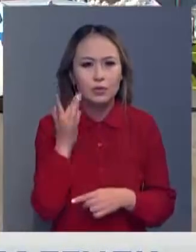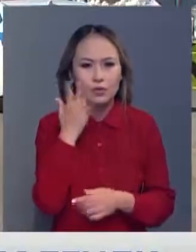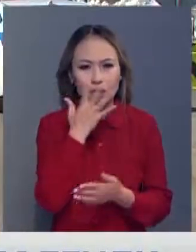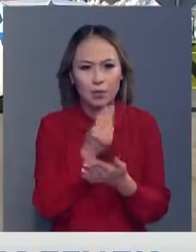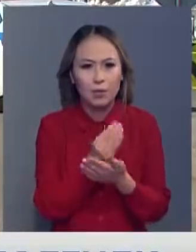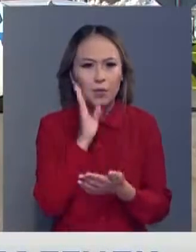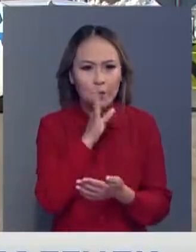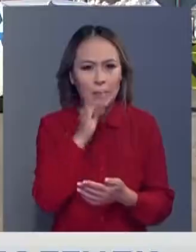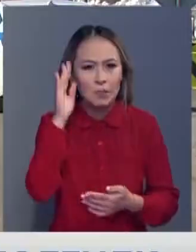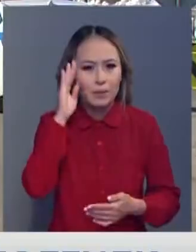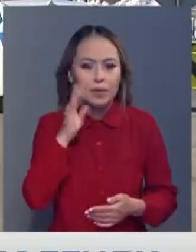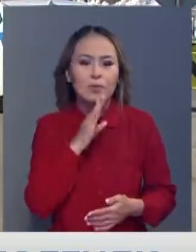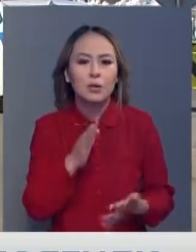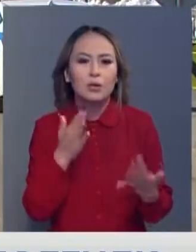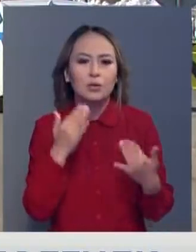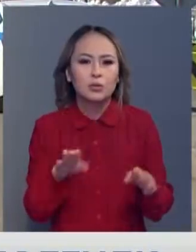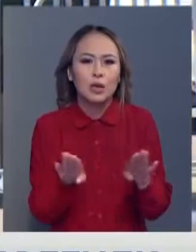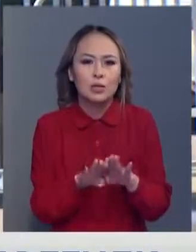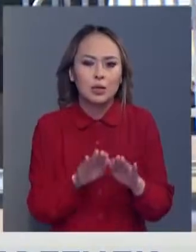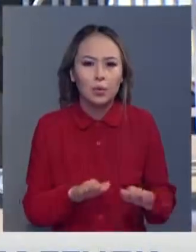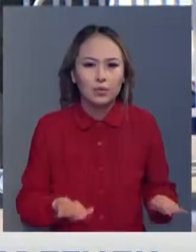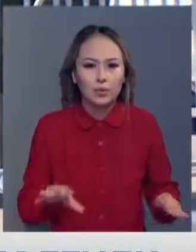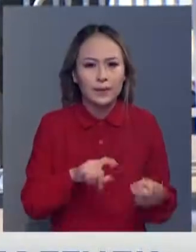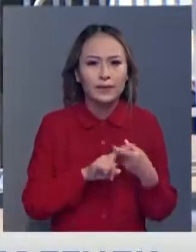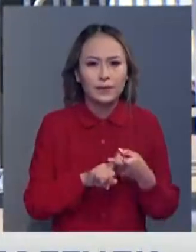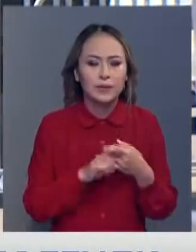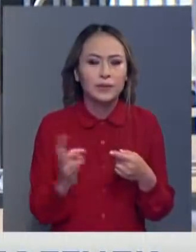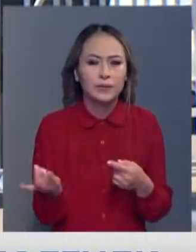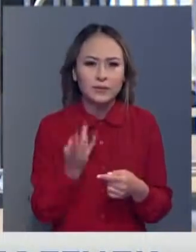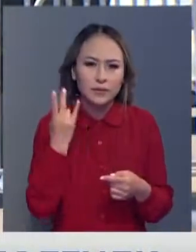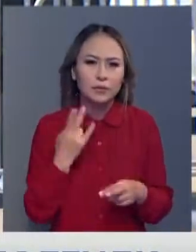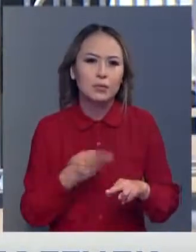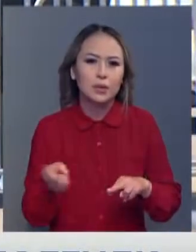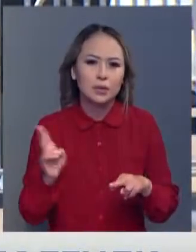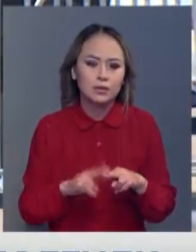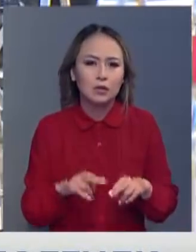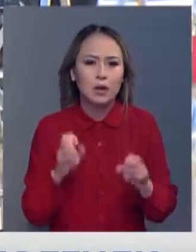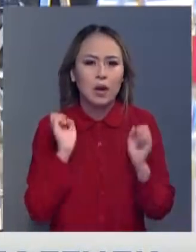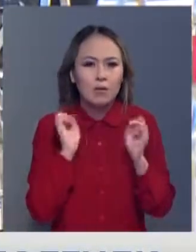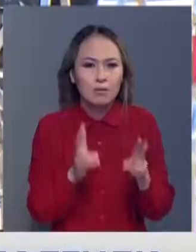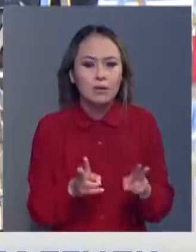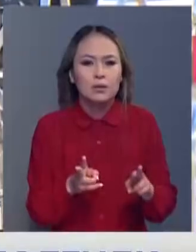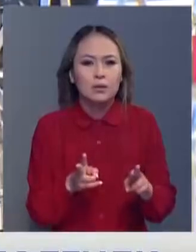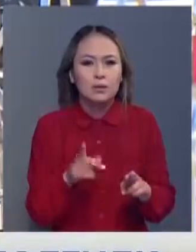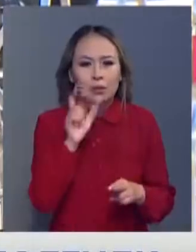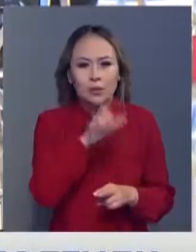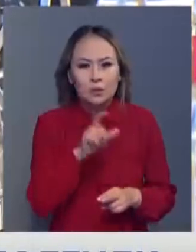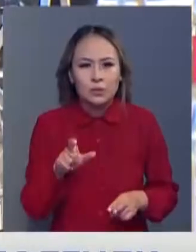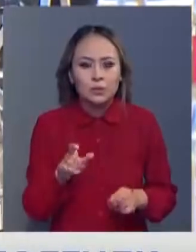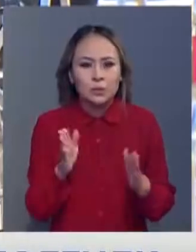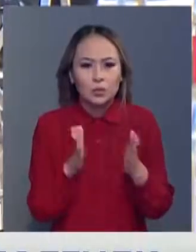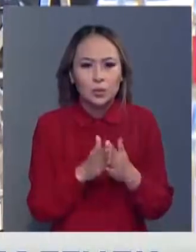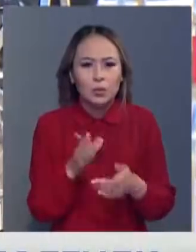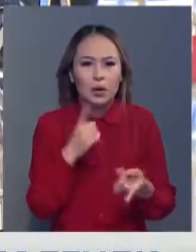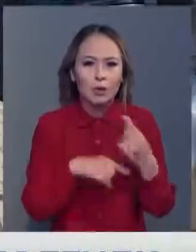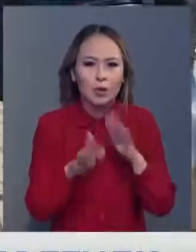Бала жанарын жәудіңдетіп қойған бұл вирус әлі ортамызда. Сондықтан қауіп сейілмейінше әлгі адамдардың үйіне